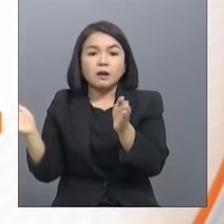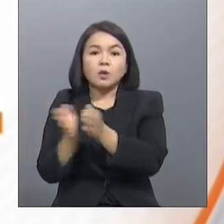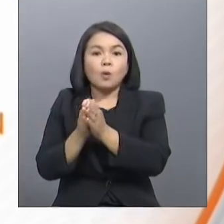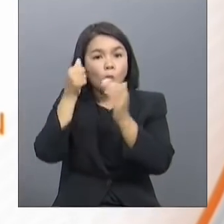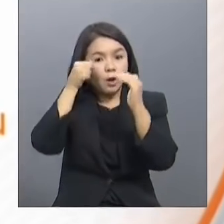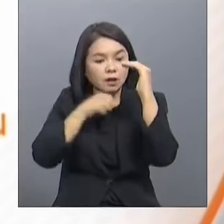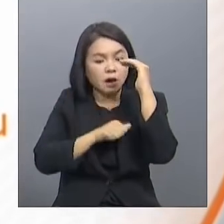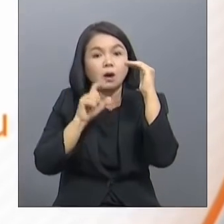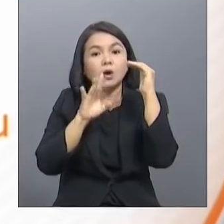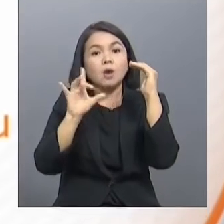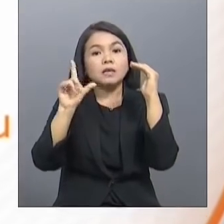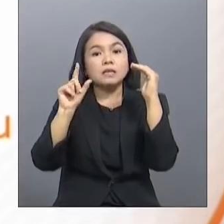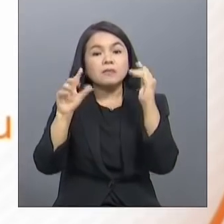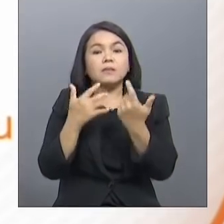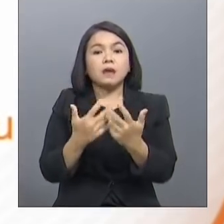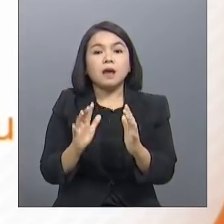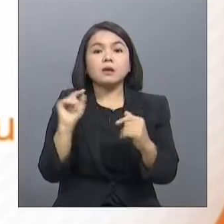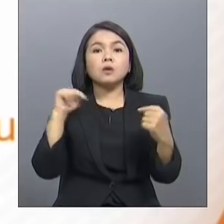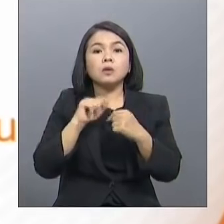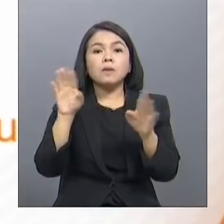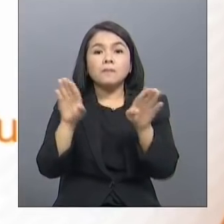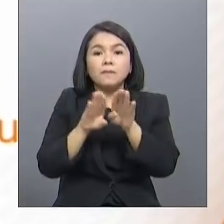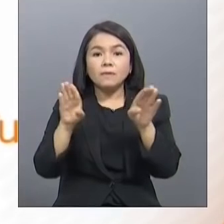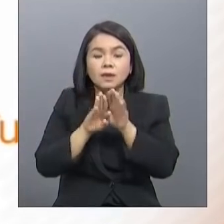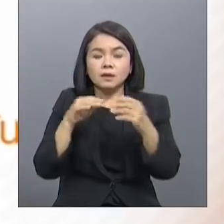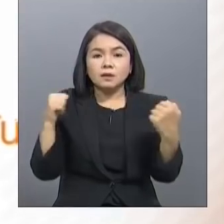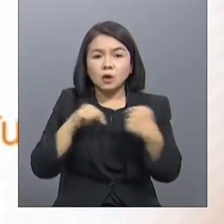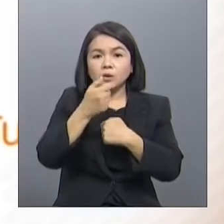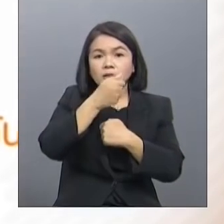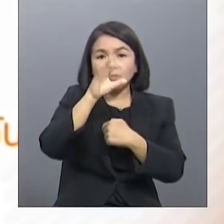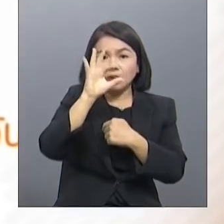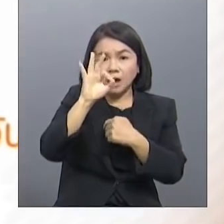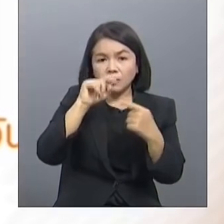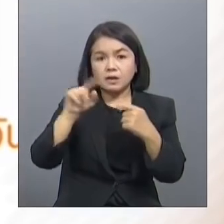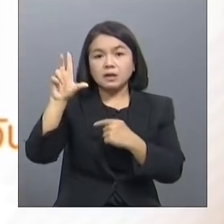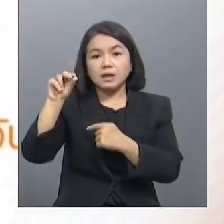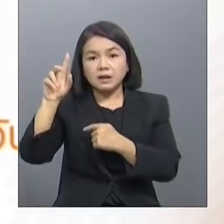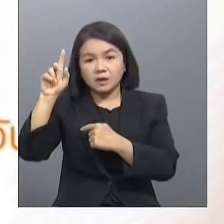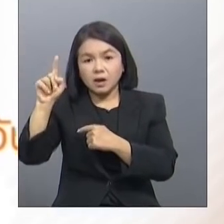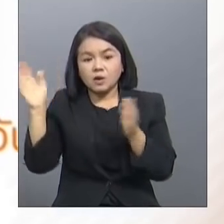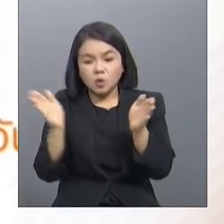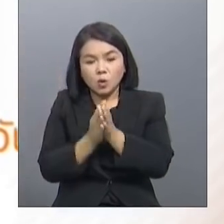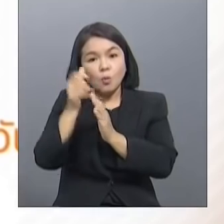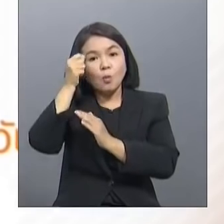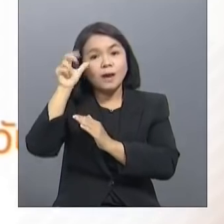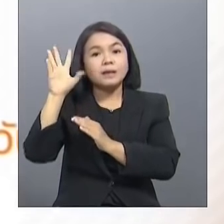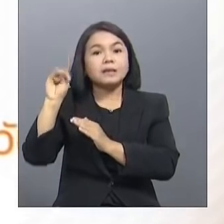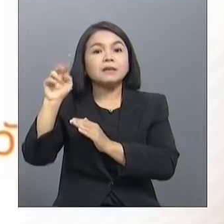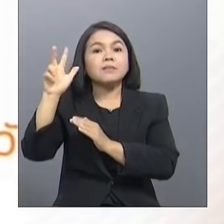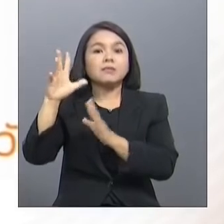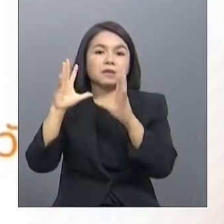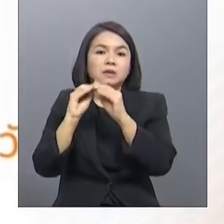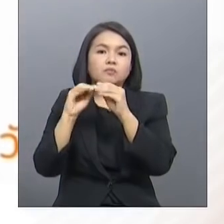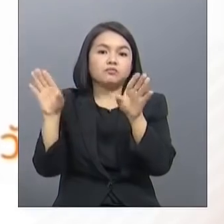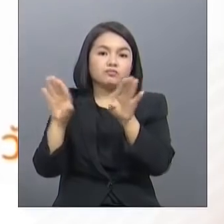วันและปิดสมยประชุม ระหวางวนท 19 กัน Year ยน ถึง 31 ตุลาคมร่วม 43 วันข